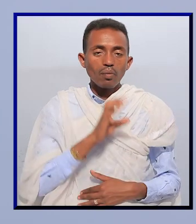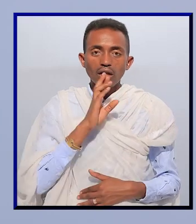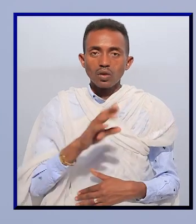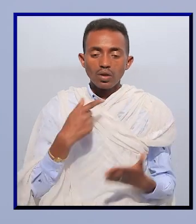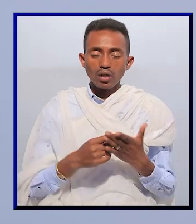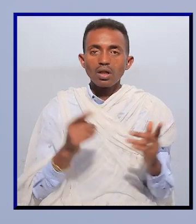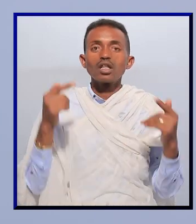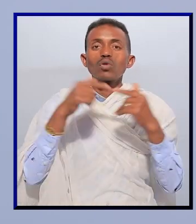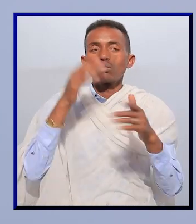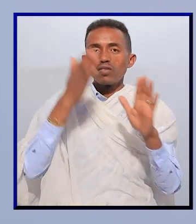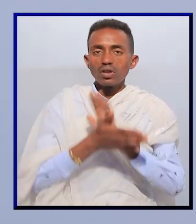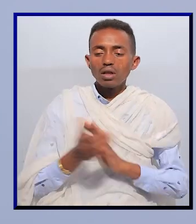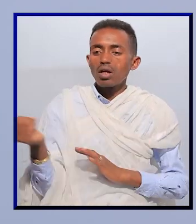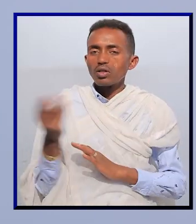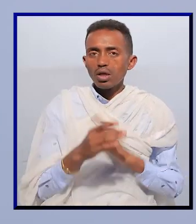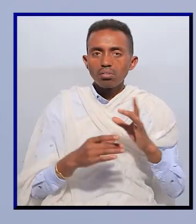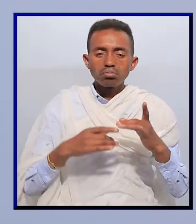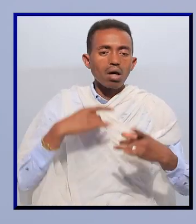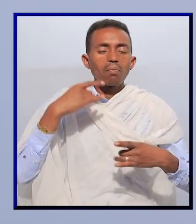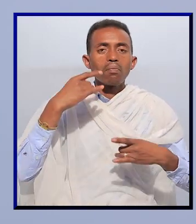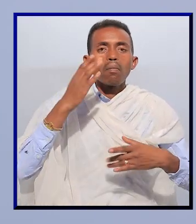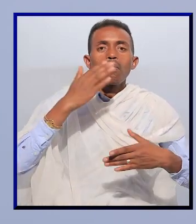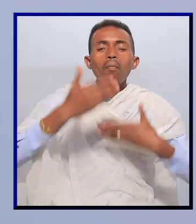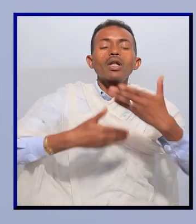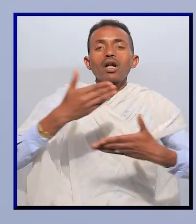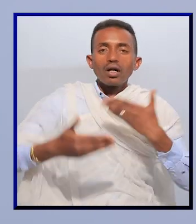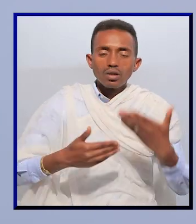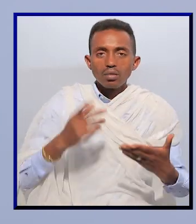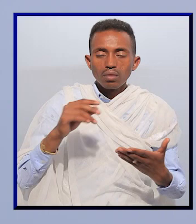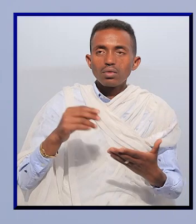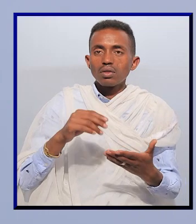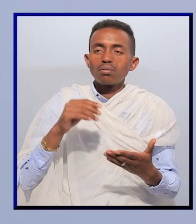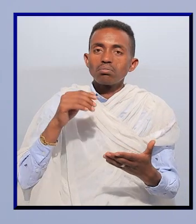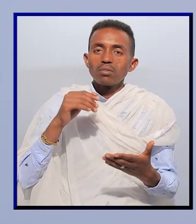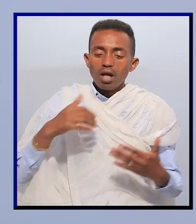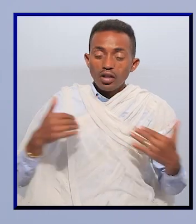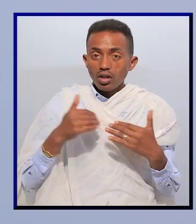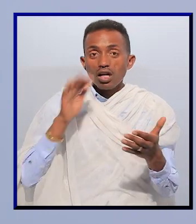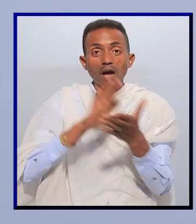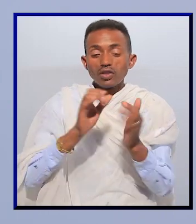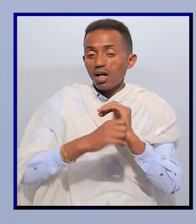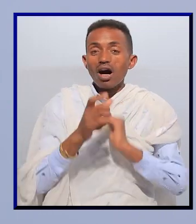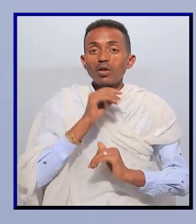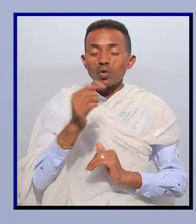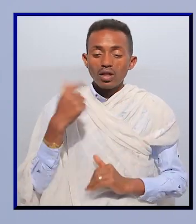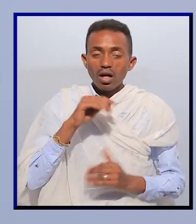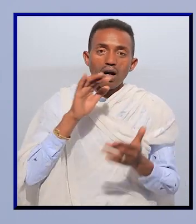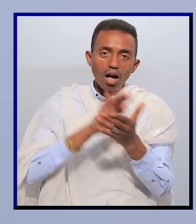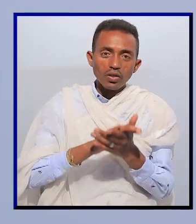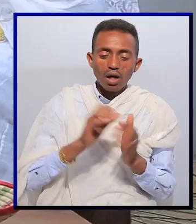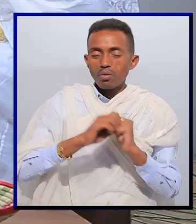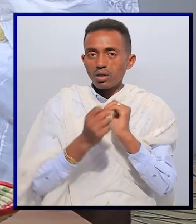መተካት። ያው እንስሳት ጋብቻ መሰረቱ ባንልም እኛ ጋብቻ መስርተን ለመረዳዳት ዘር